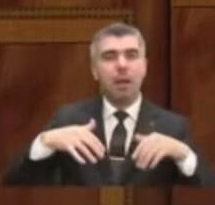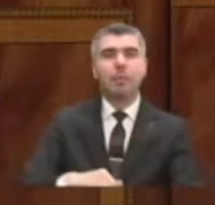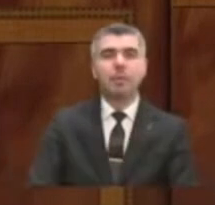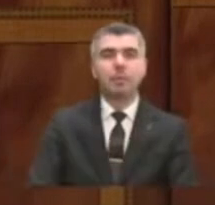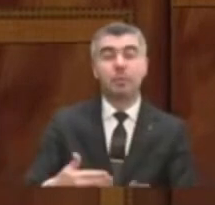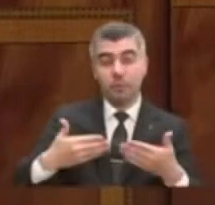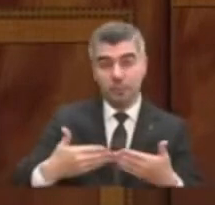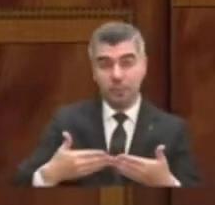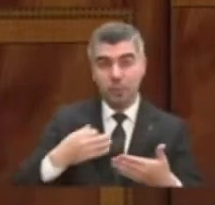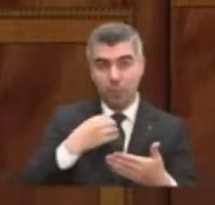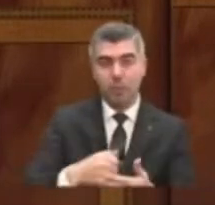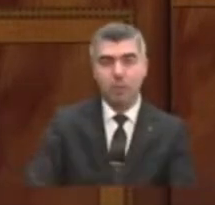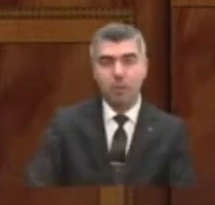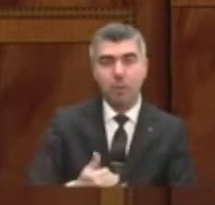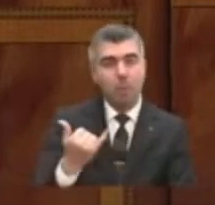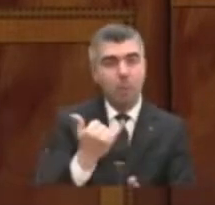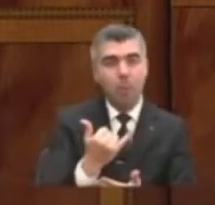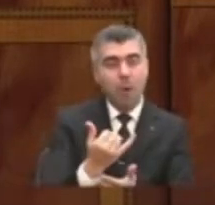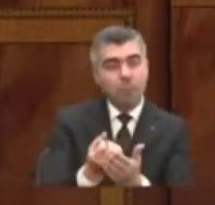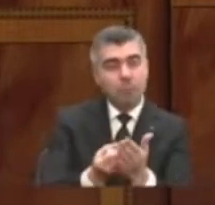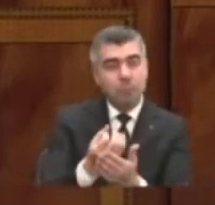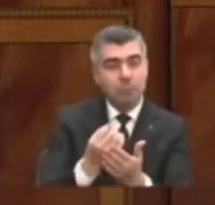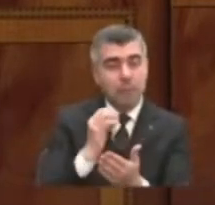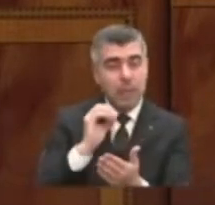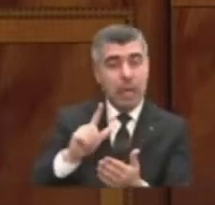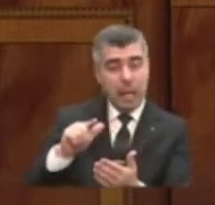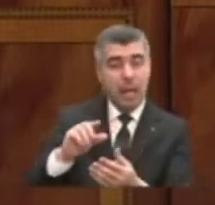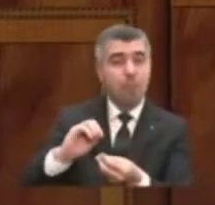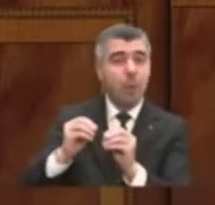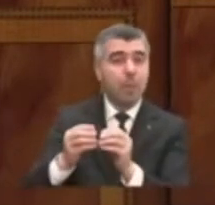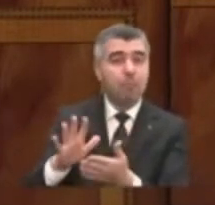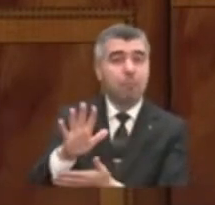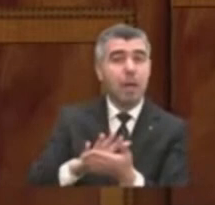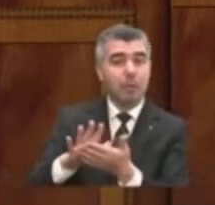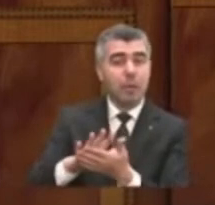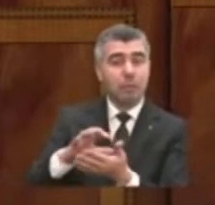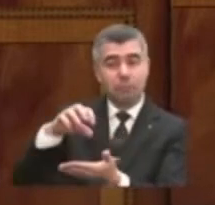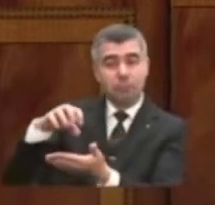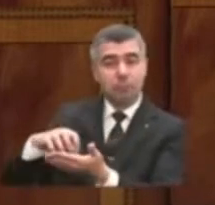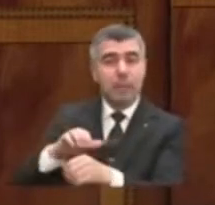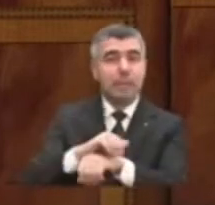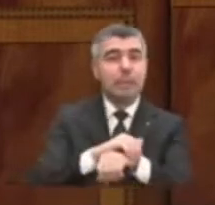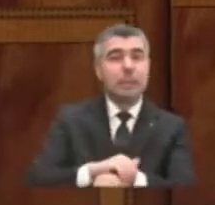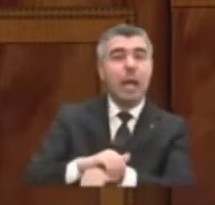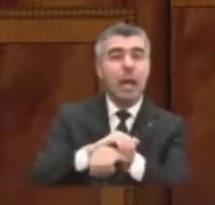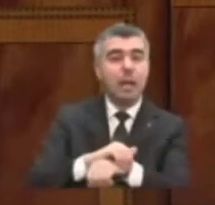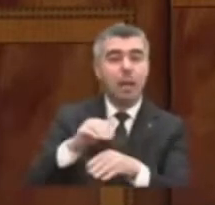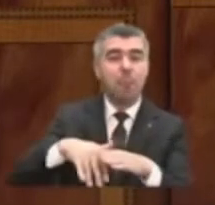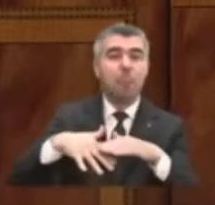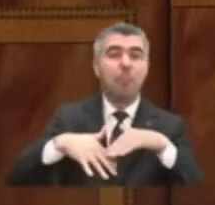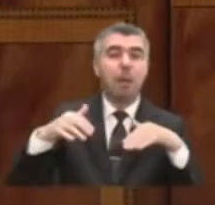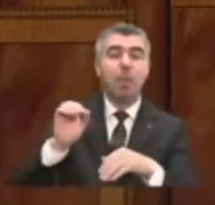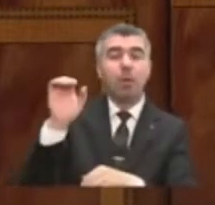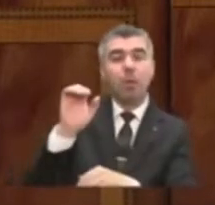في هذا الصدد ننبه الى انحراف الخطير الذي تعرفه للاسف بعض المؤسسات الاتحاد وعلى راسها البرلمان